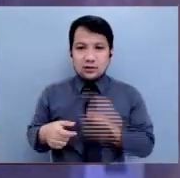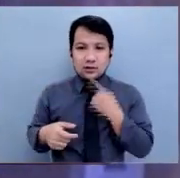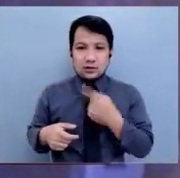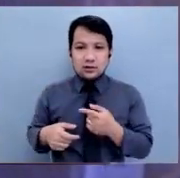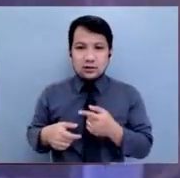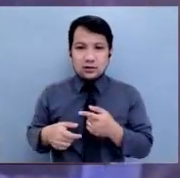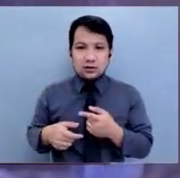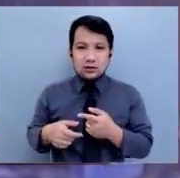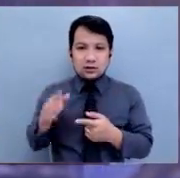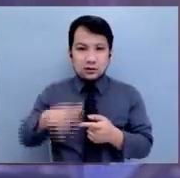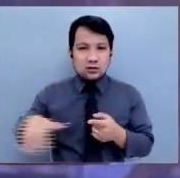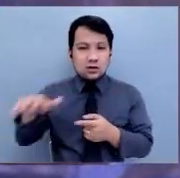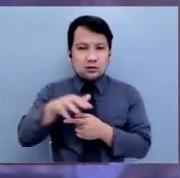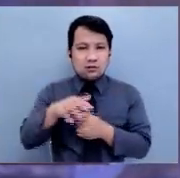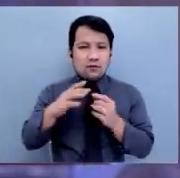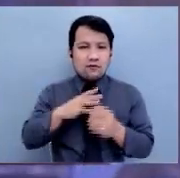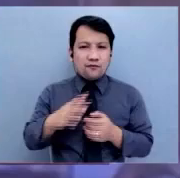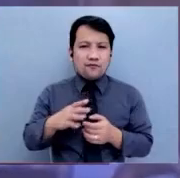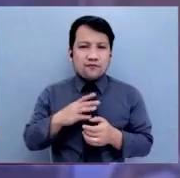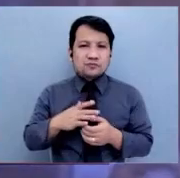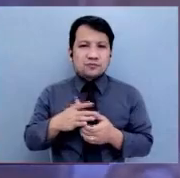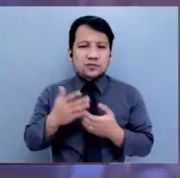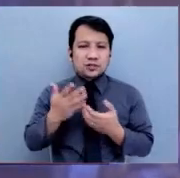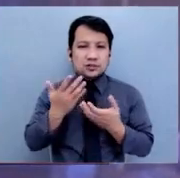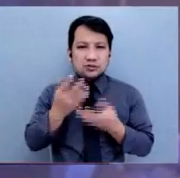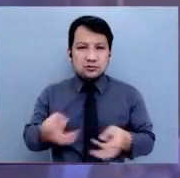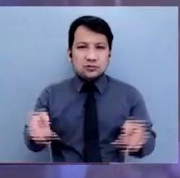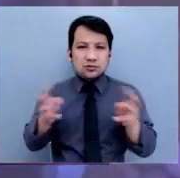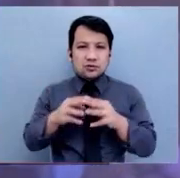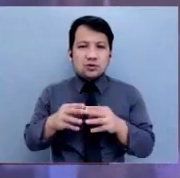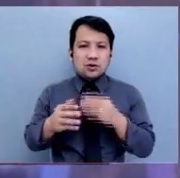the risk. Dahil